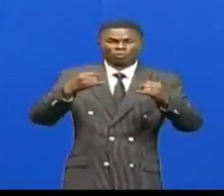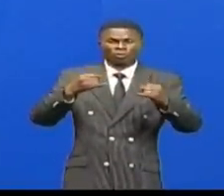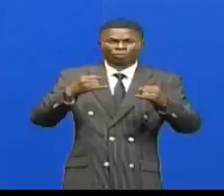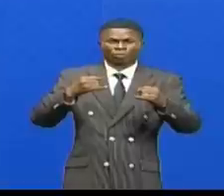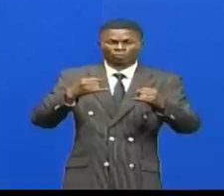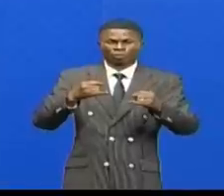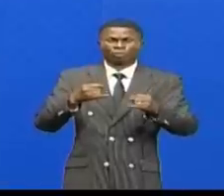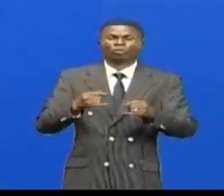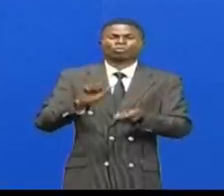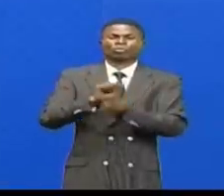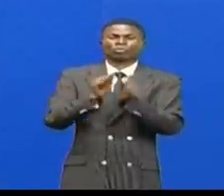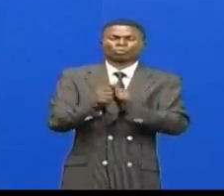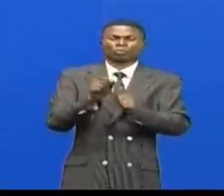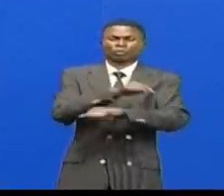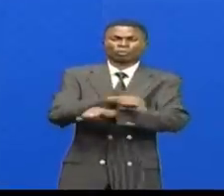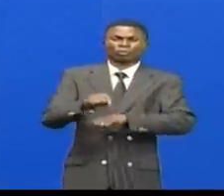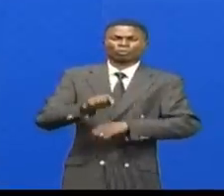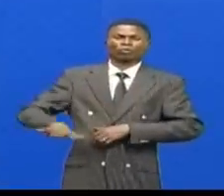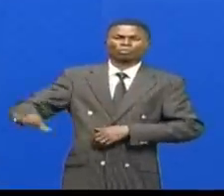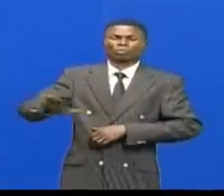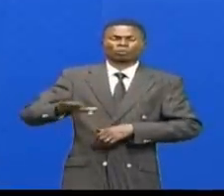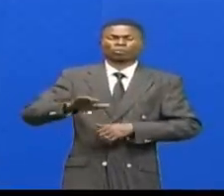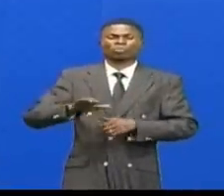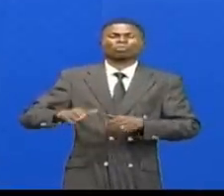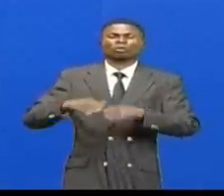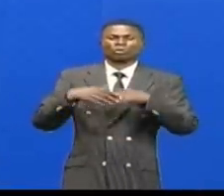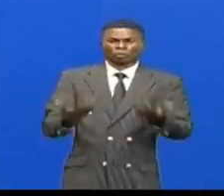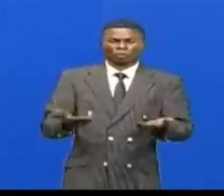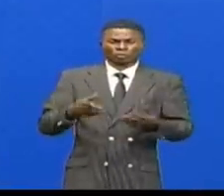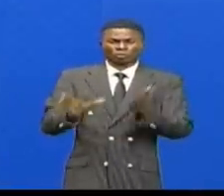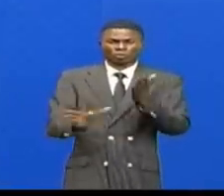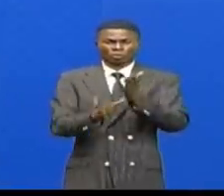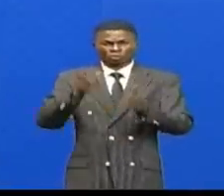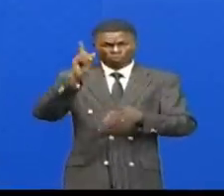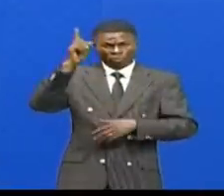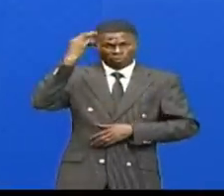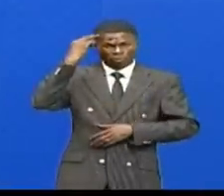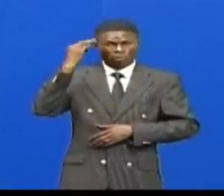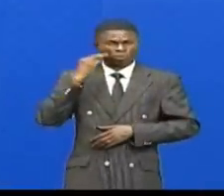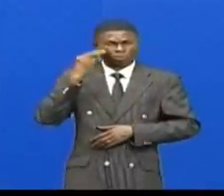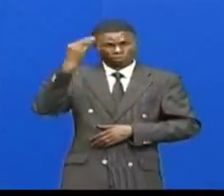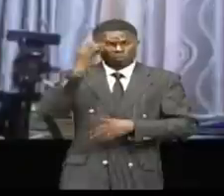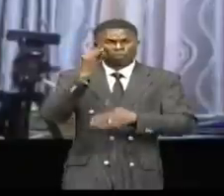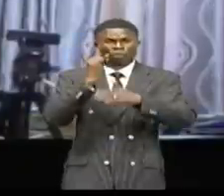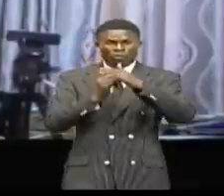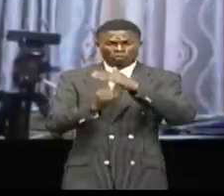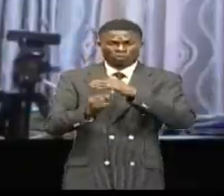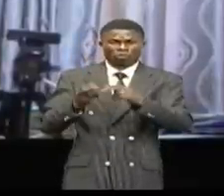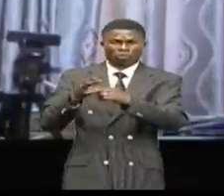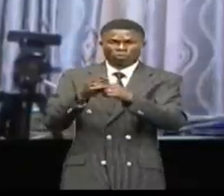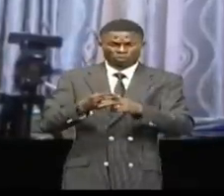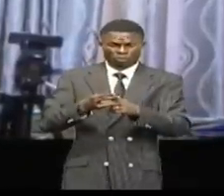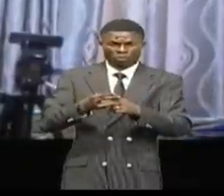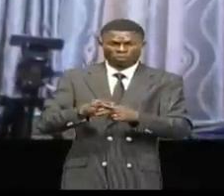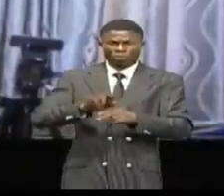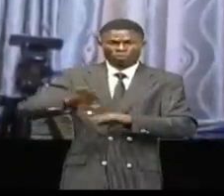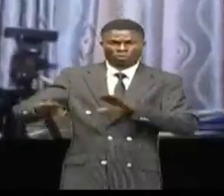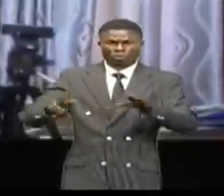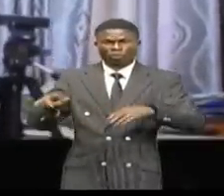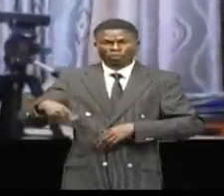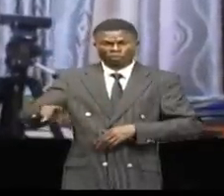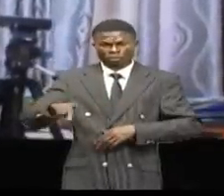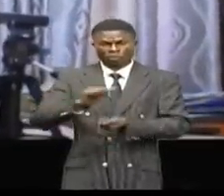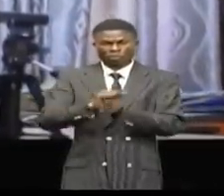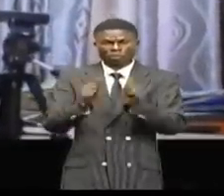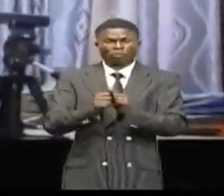et administration du territoire. Le vice-premier ministre, ministre de l'Intérieur, Sécurité, Décentralisation et